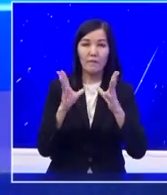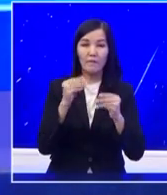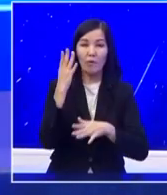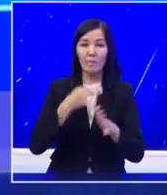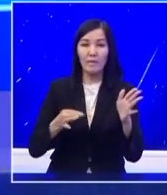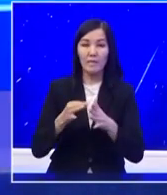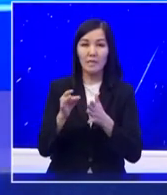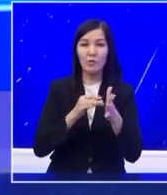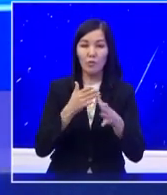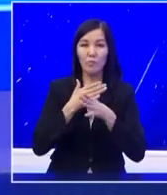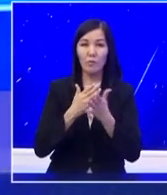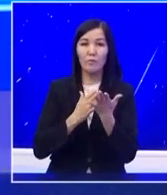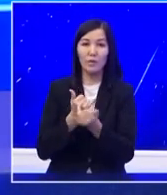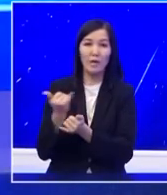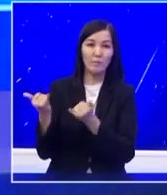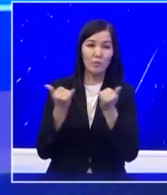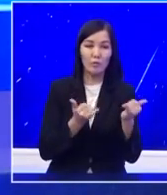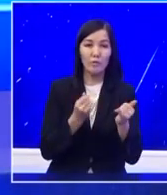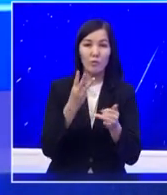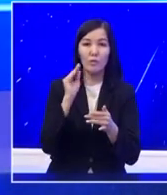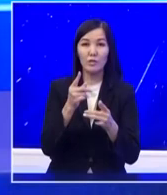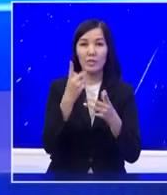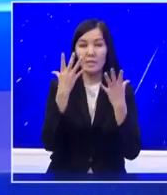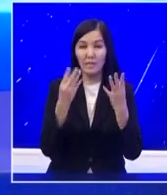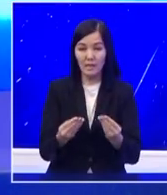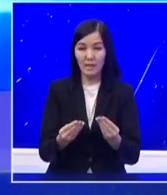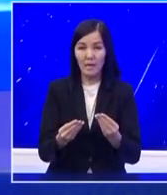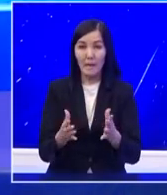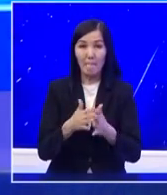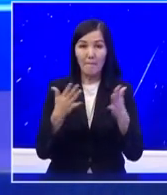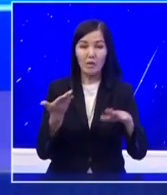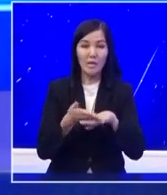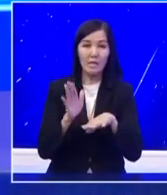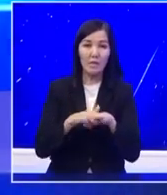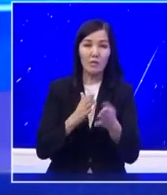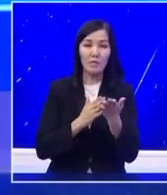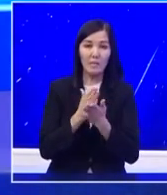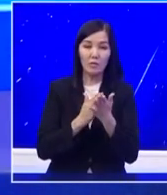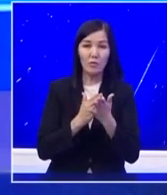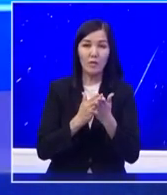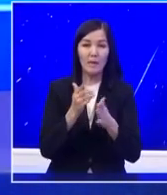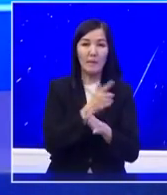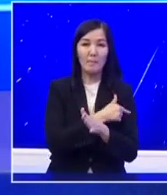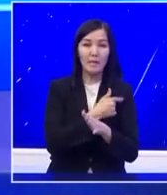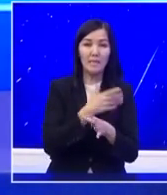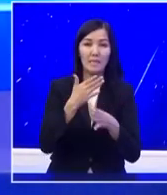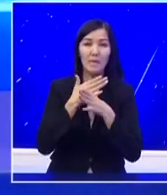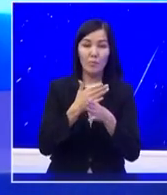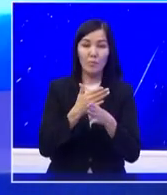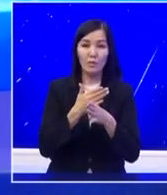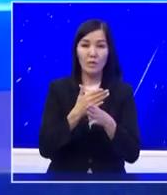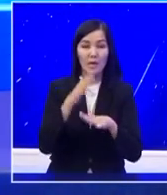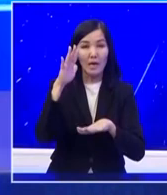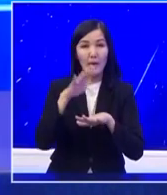бригады скорой помощи обслуживают до 3000 вызовов в день. Идет большая нагрузка на сотрудников скорой медицинской помощи, поэтому